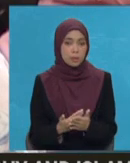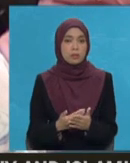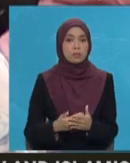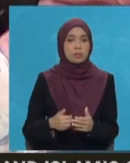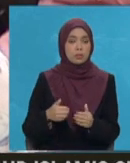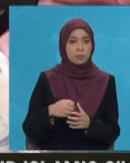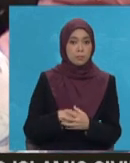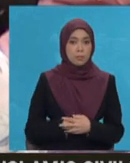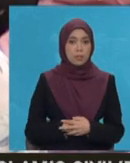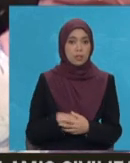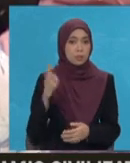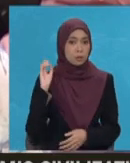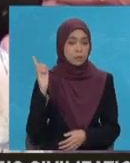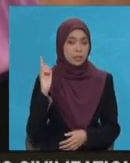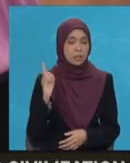penolong